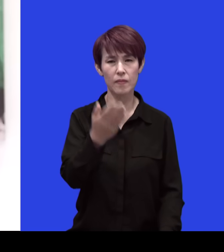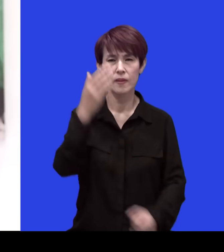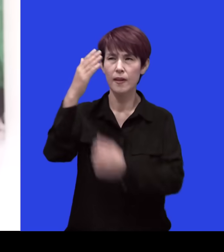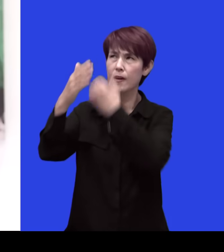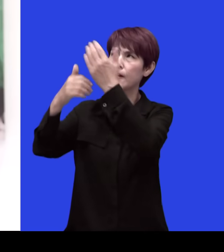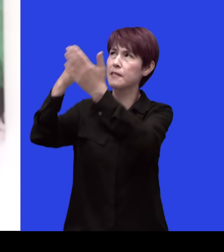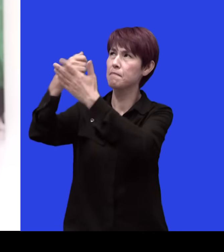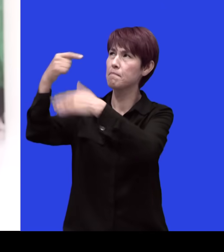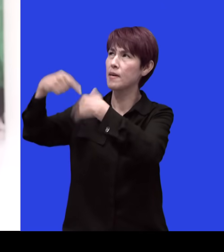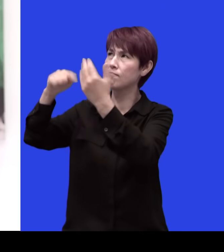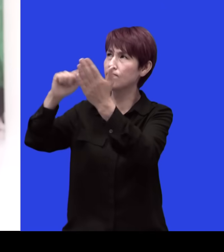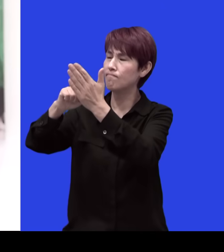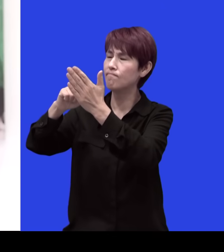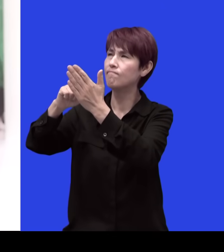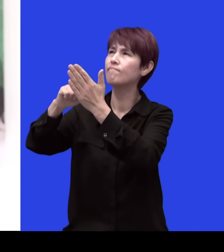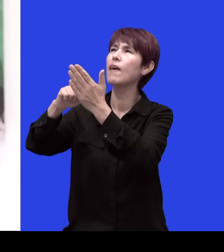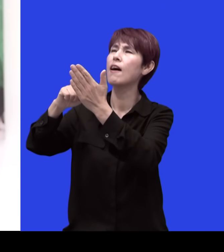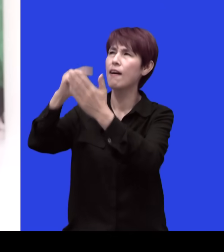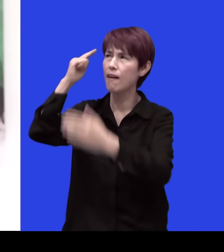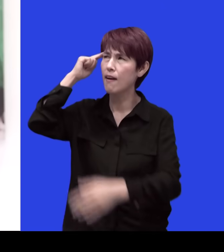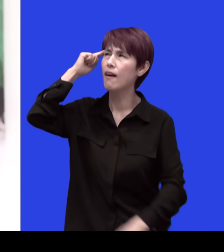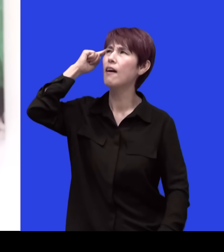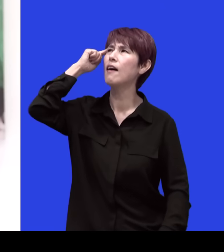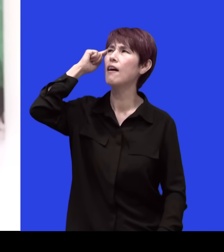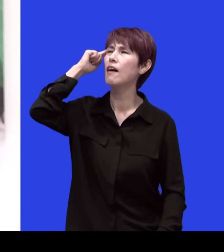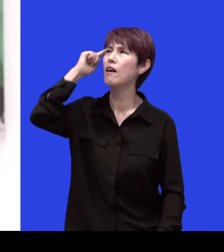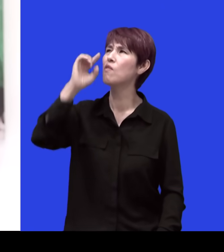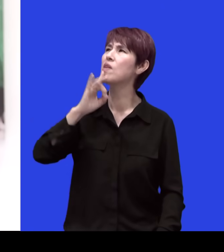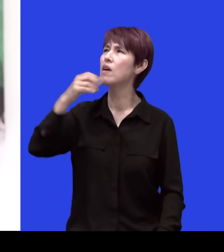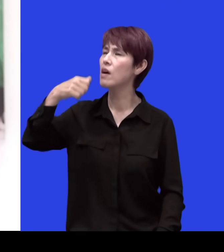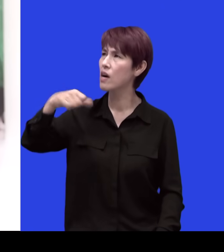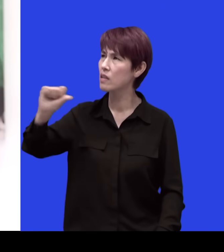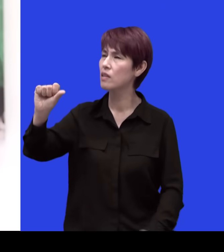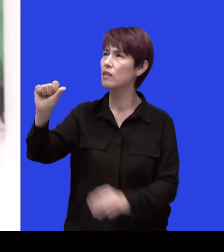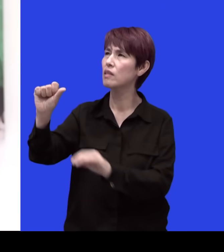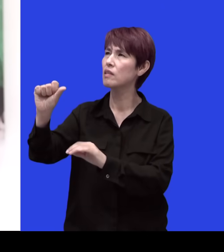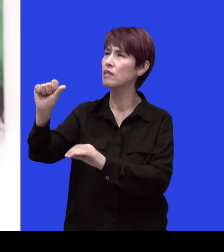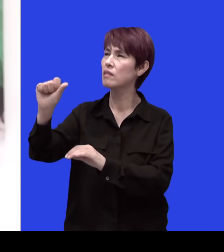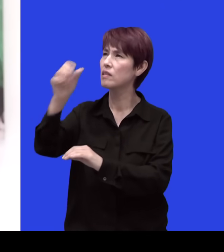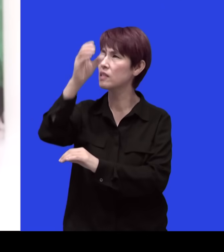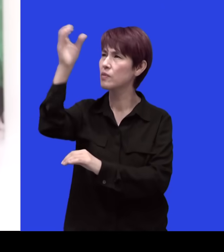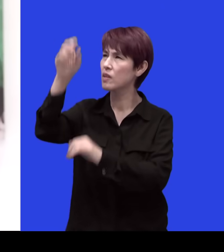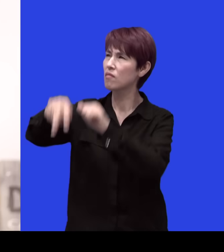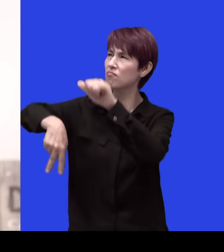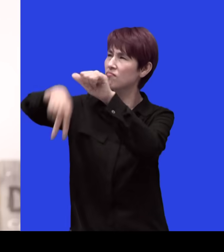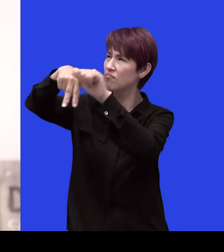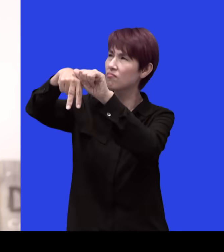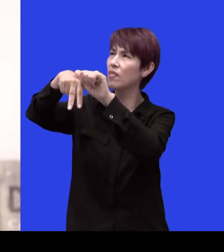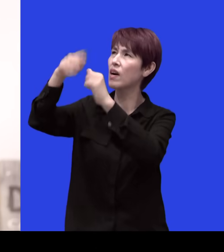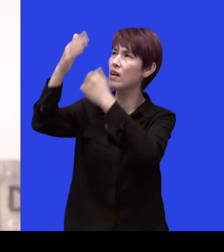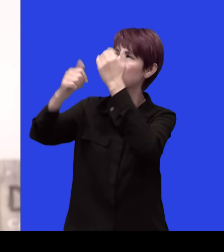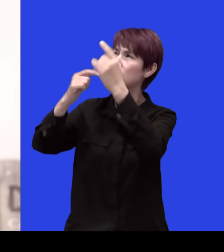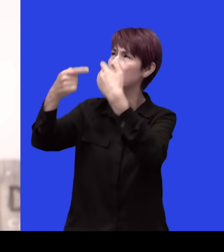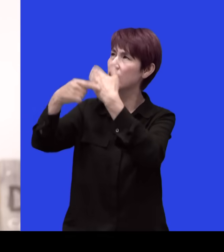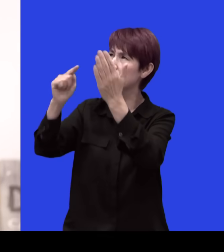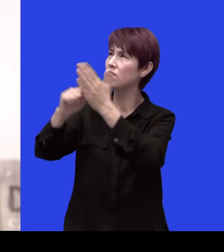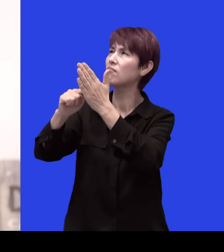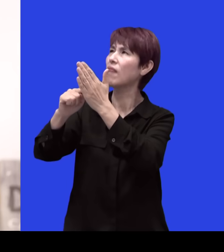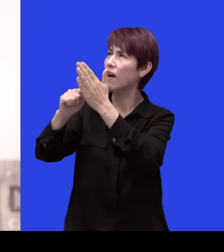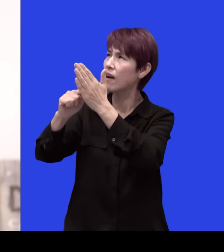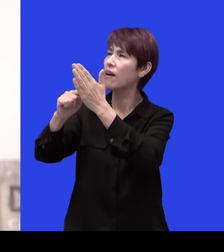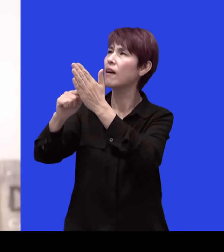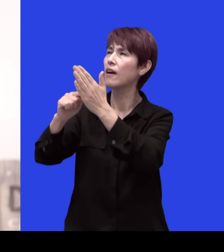하나님의 마음을 거기서 외동 아들을 보낸 하나님의 마음을 거기서 아시고 더 아픈 사람의